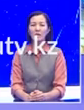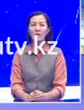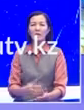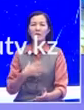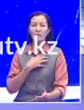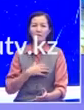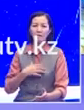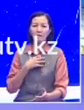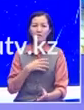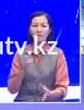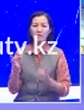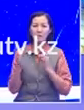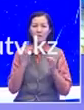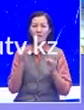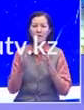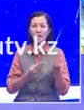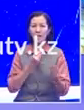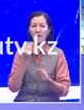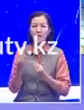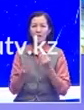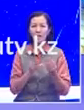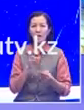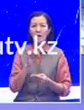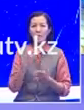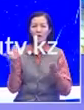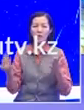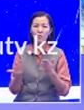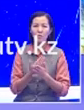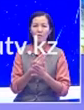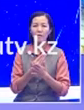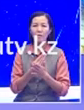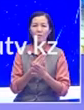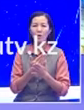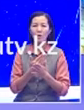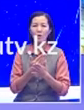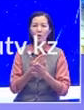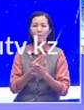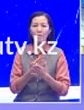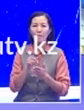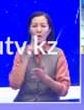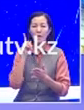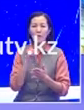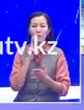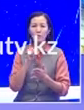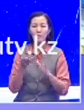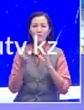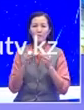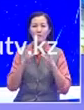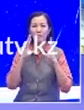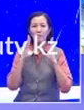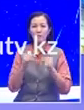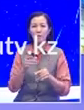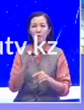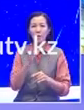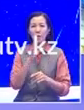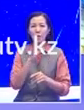Тревожные звоночки и игра в кальмара стала новым увлечением молодежи практически всего мира. Южнокорейский проект обрел